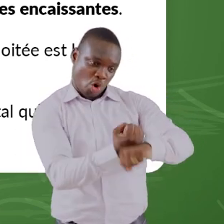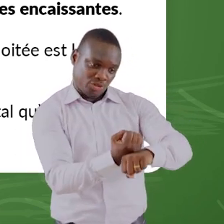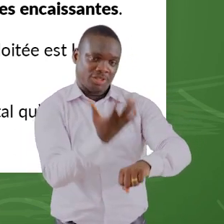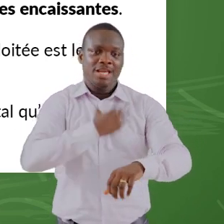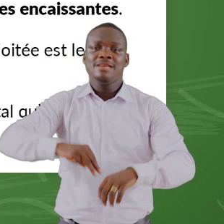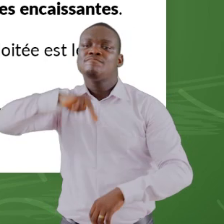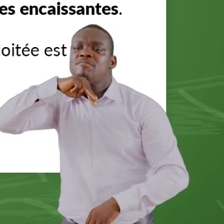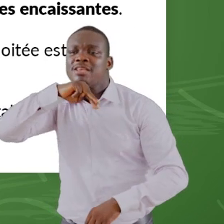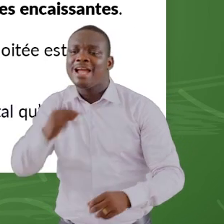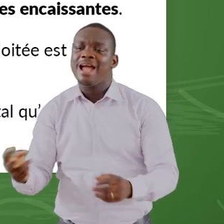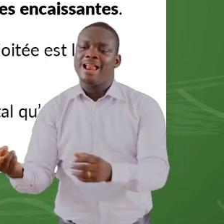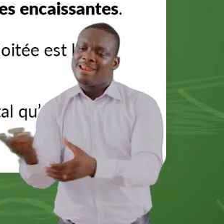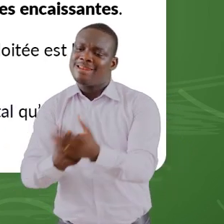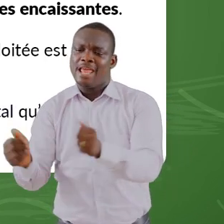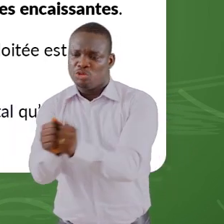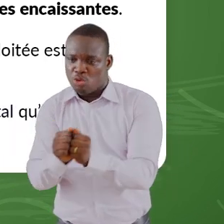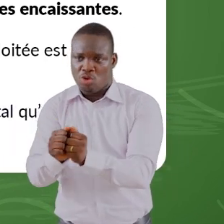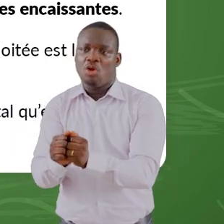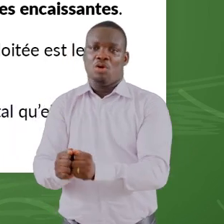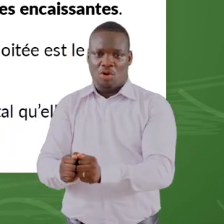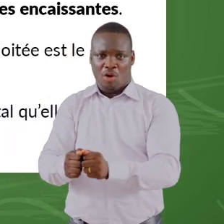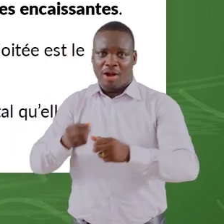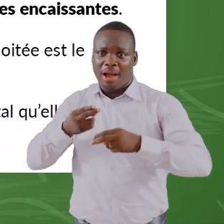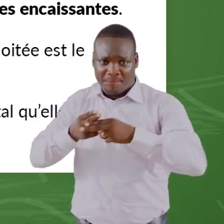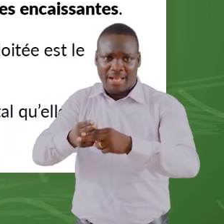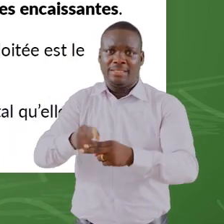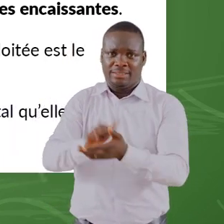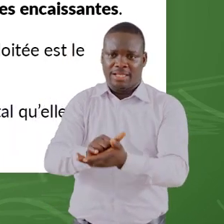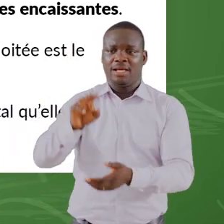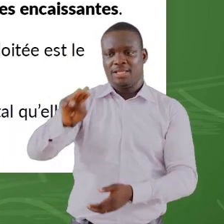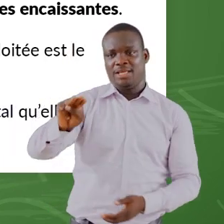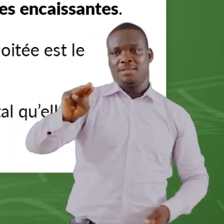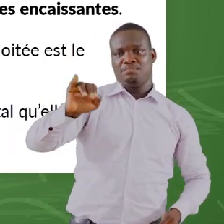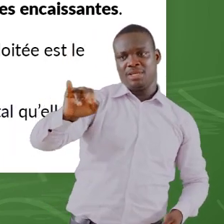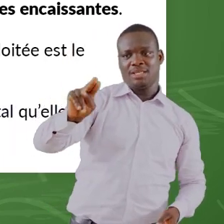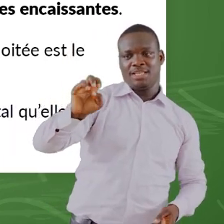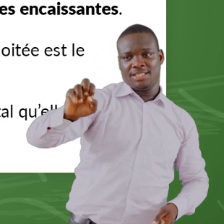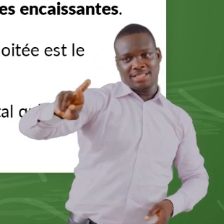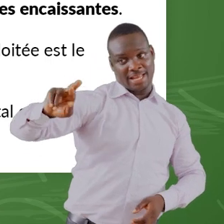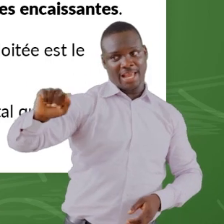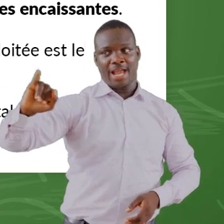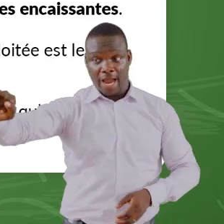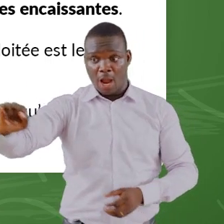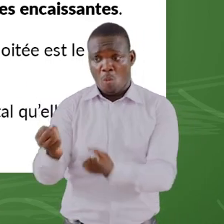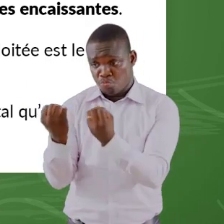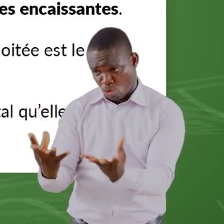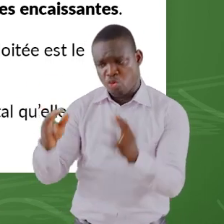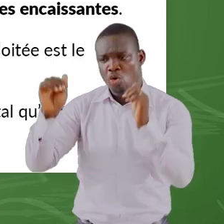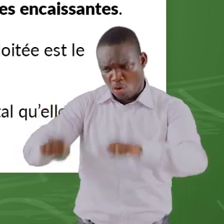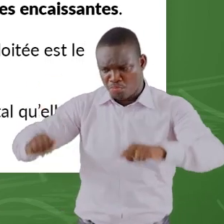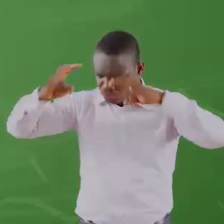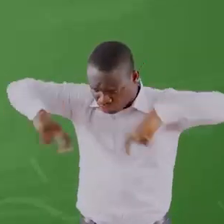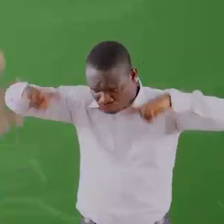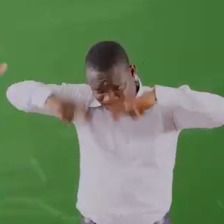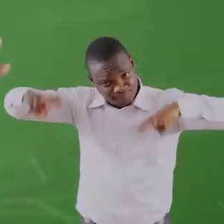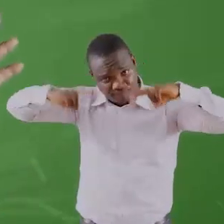métal qu'elle renferme en quantité suffisante pour justifier une